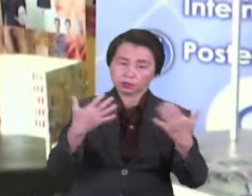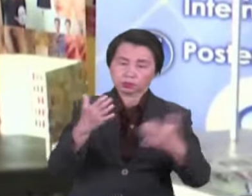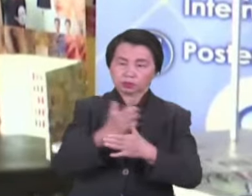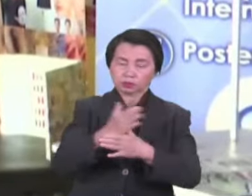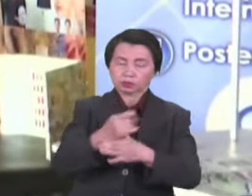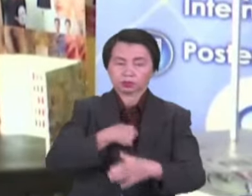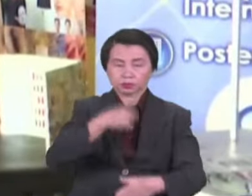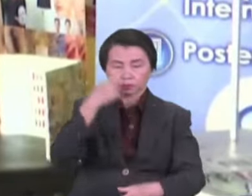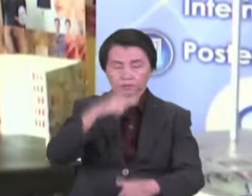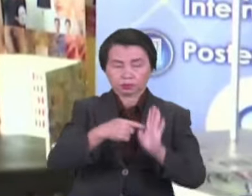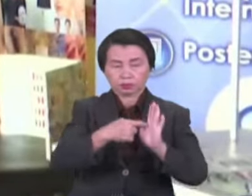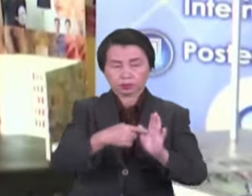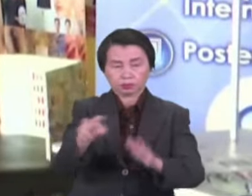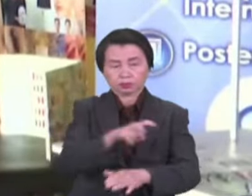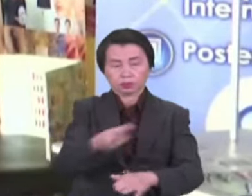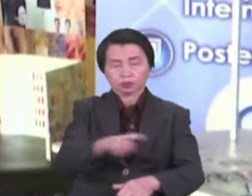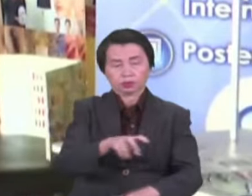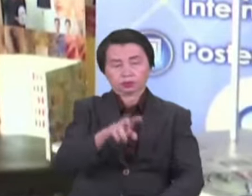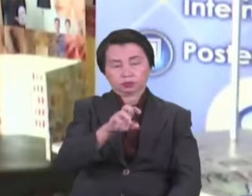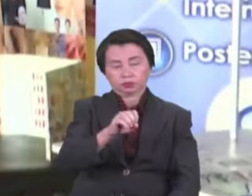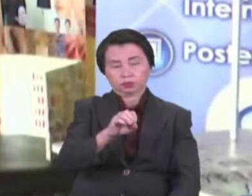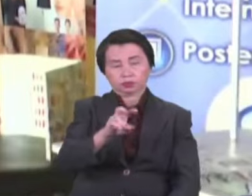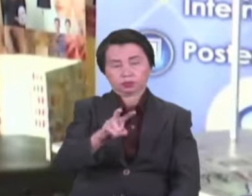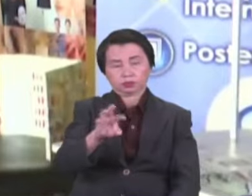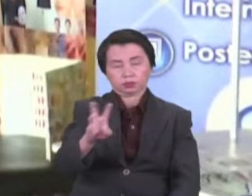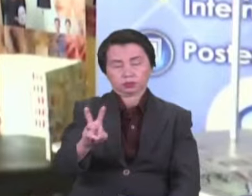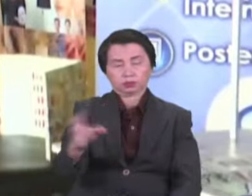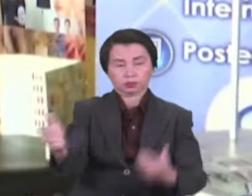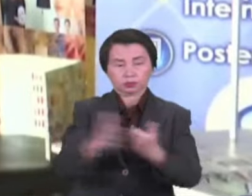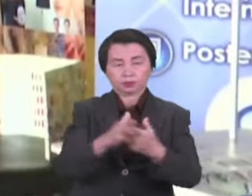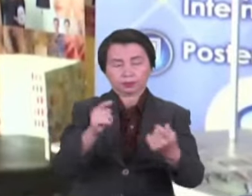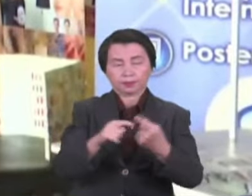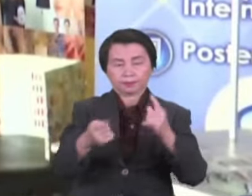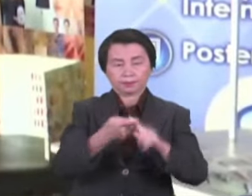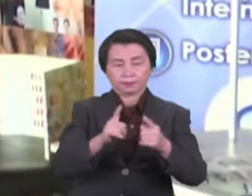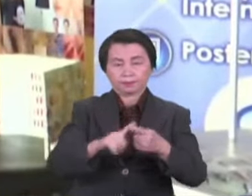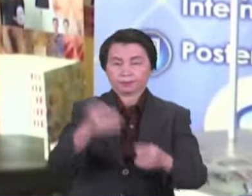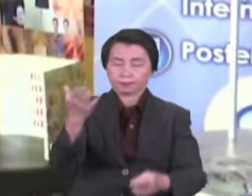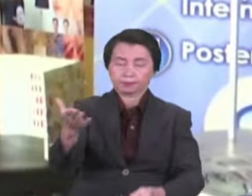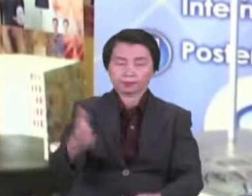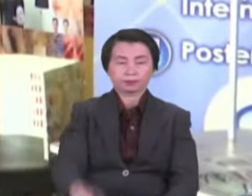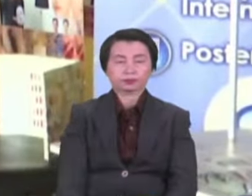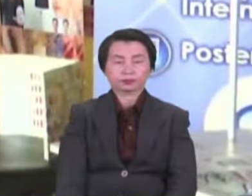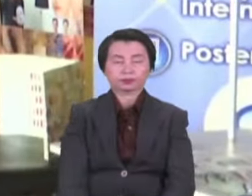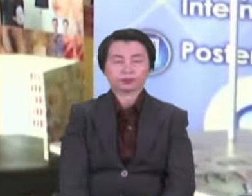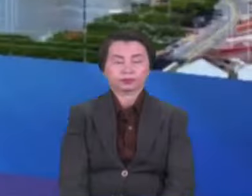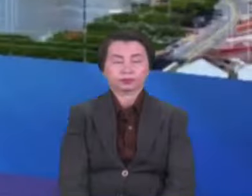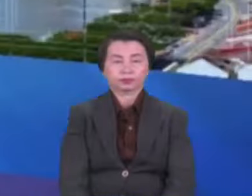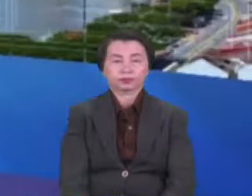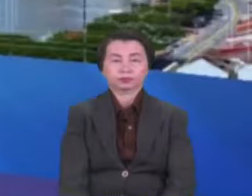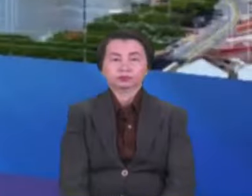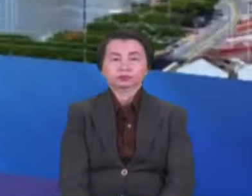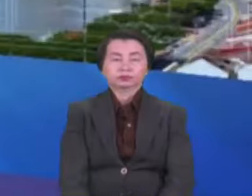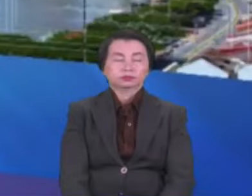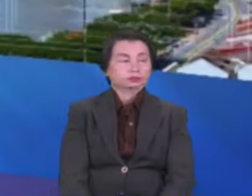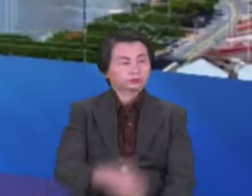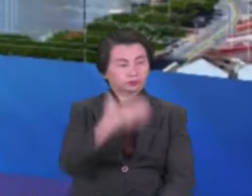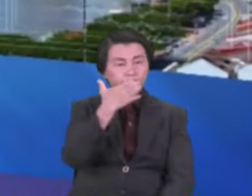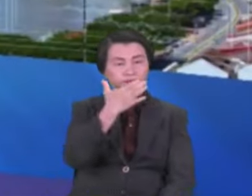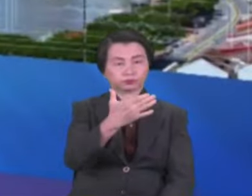untuk showcase Kembara 76 kali ini. Kembali semula dengan rakan setugas di studio. Baik, terima